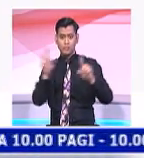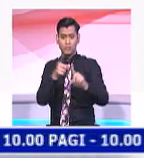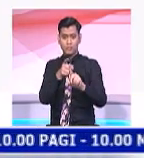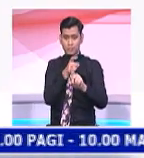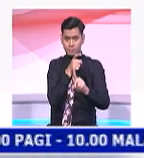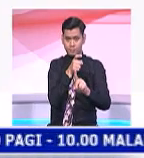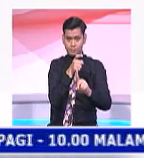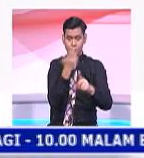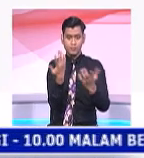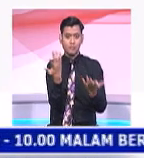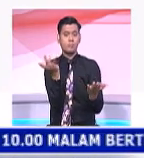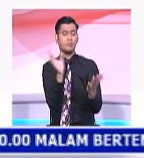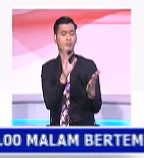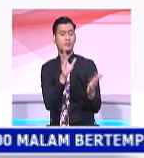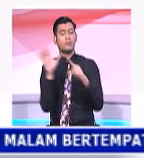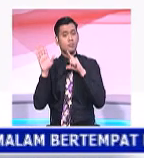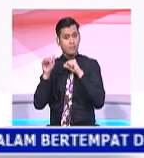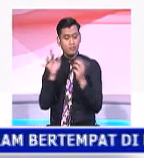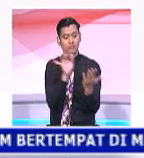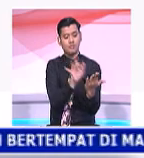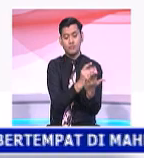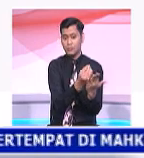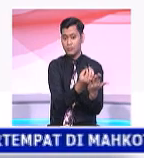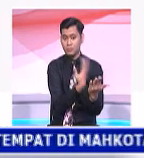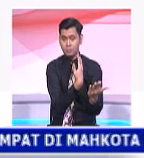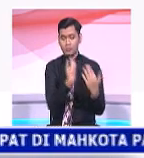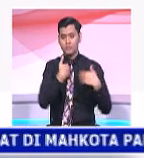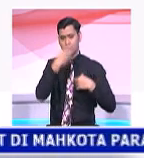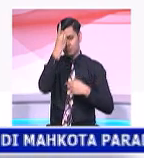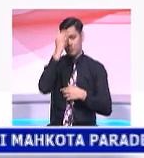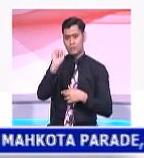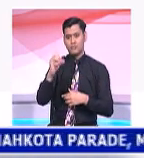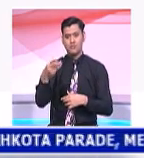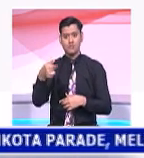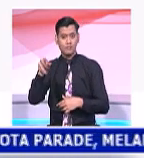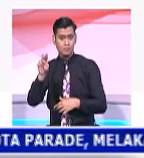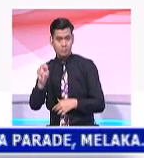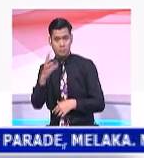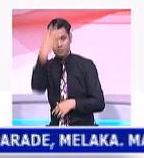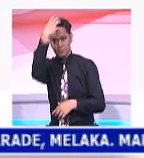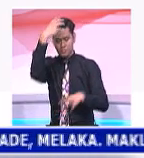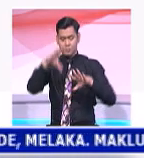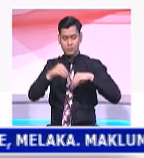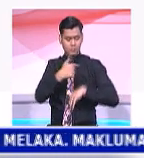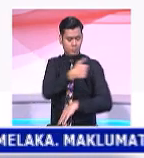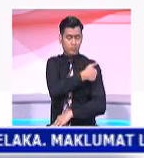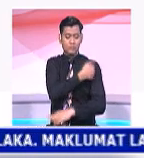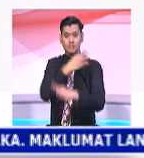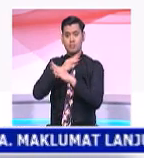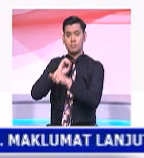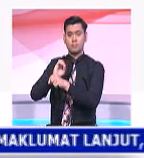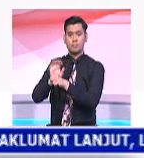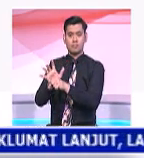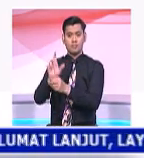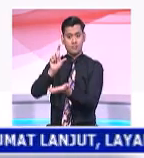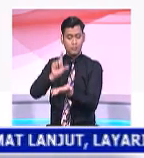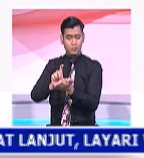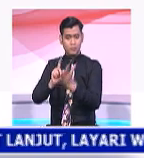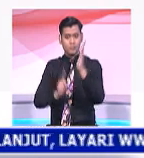efisien. Oleh itu, dalam keadaan tersebut, walaupun pada umumnya sekolah tak perlu ditutup, tapi dari